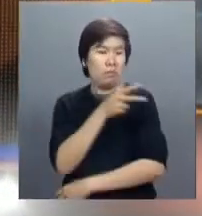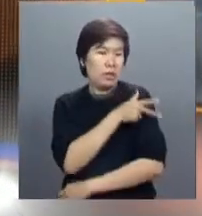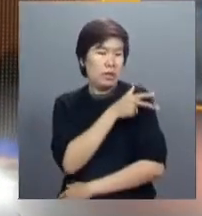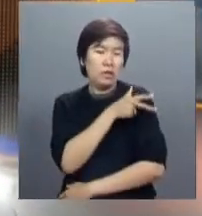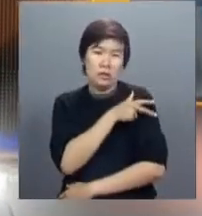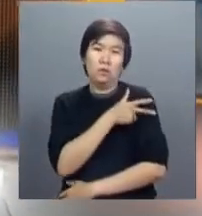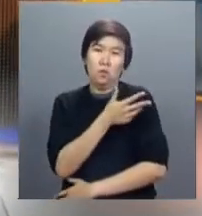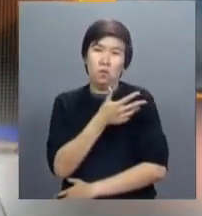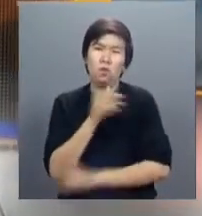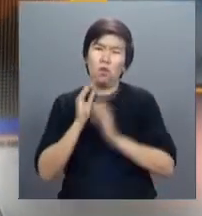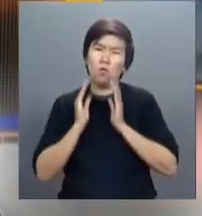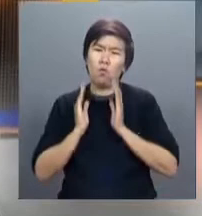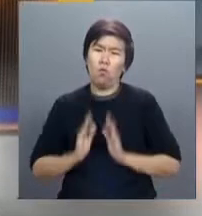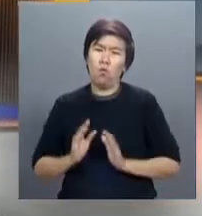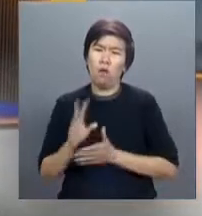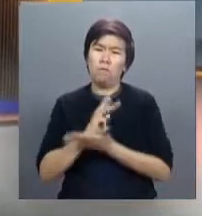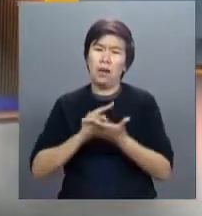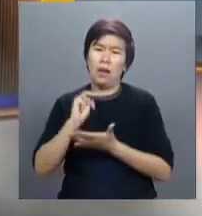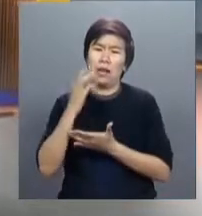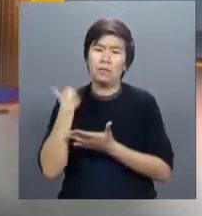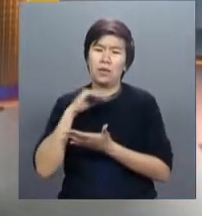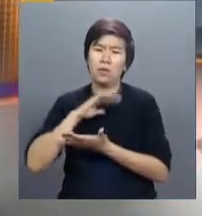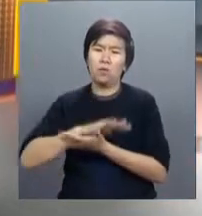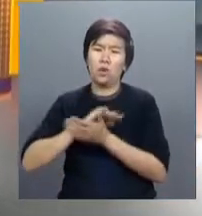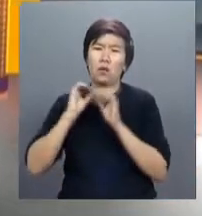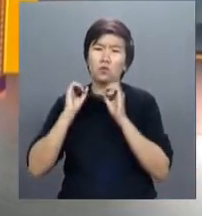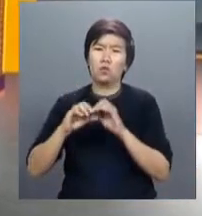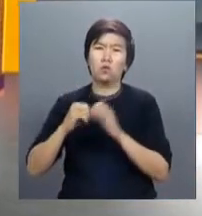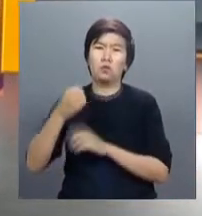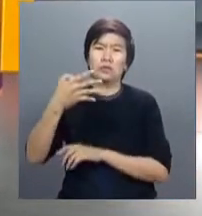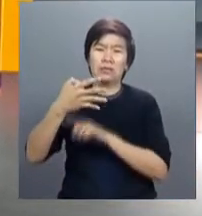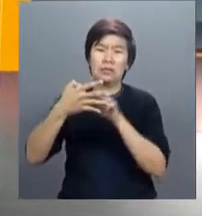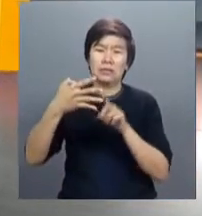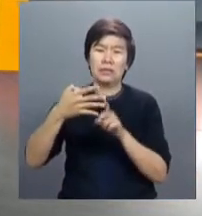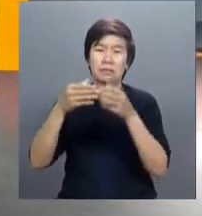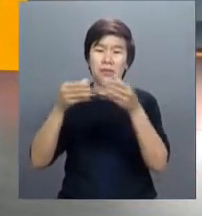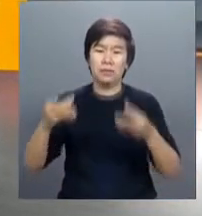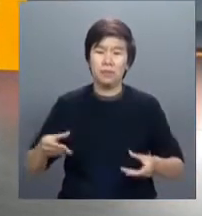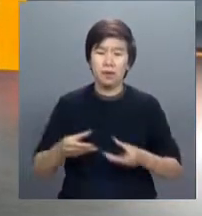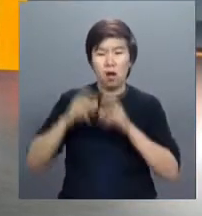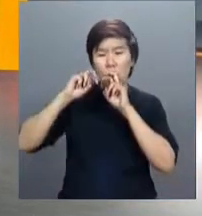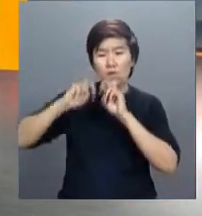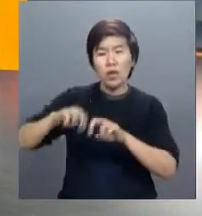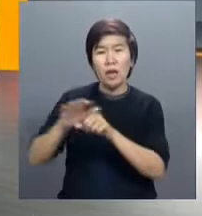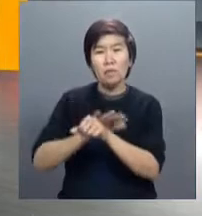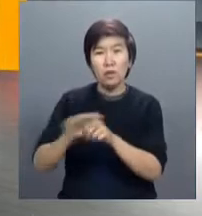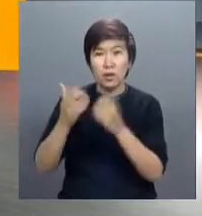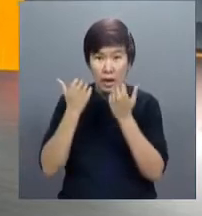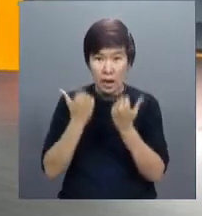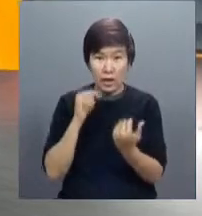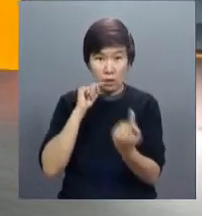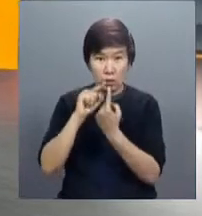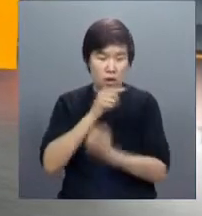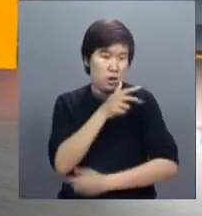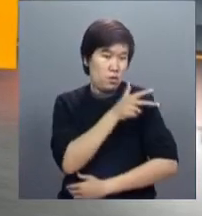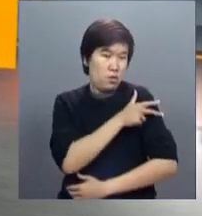นั้นมีอยู่ราว4สถาบันค่ะทำให้งานวิจัยใหม่ๆนั้นนะคะมีไม่มากนักผลงานคุณภาพของวัติดอกเตอร์สาขาทัศนศิลป์รุ่นแรกศิ